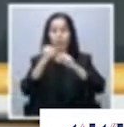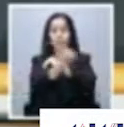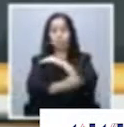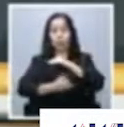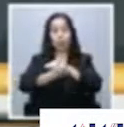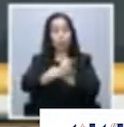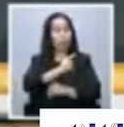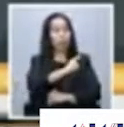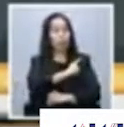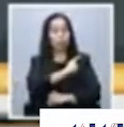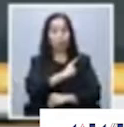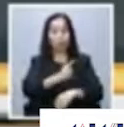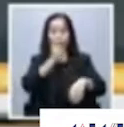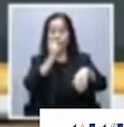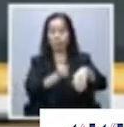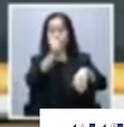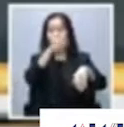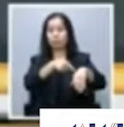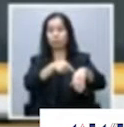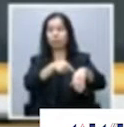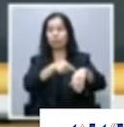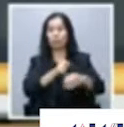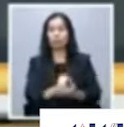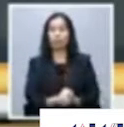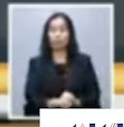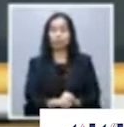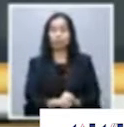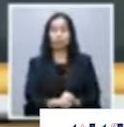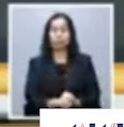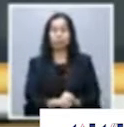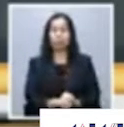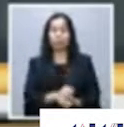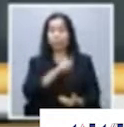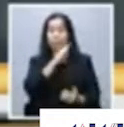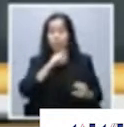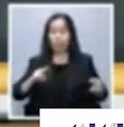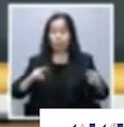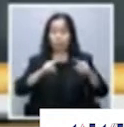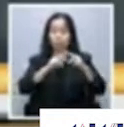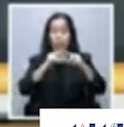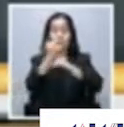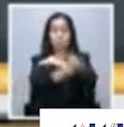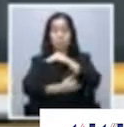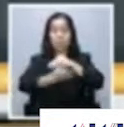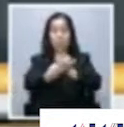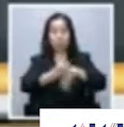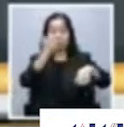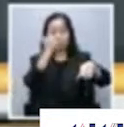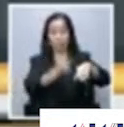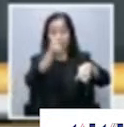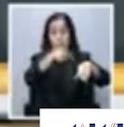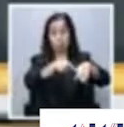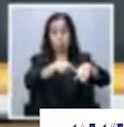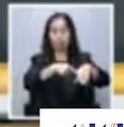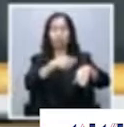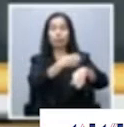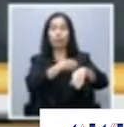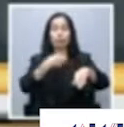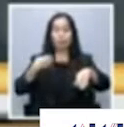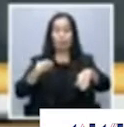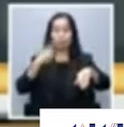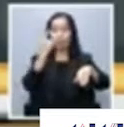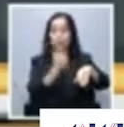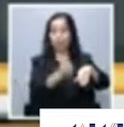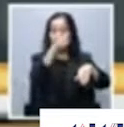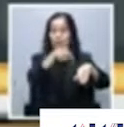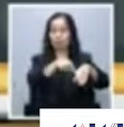ทศหน้าตาของประเทศไทยก็ขึ้นอยู่กับสถานทูตซึ่งสังกัด